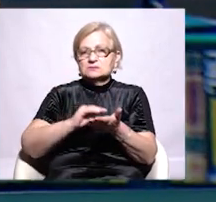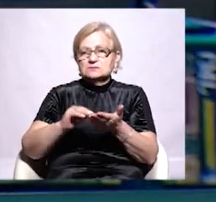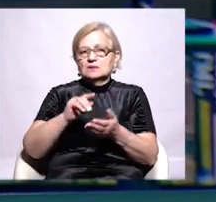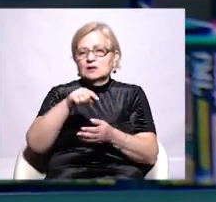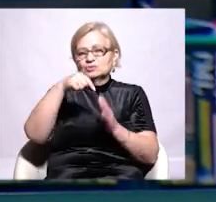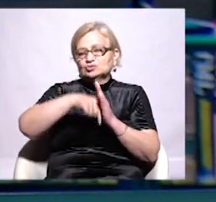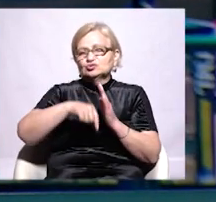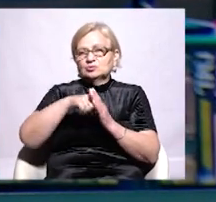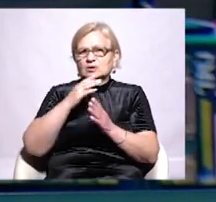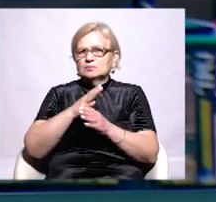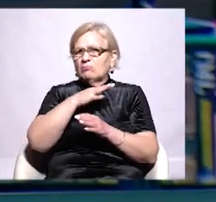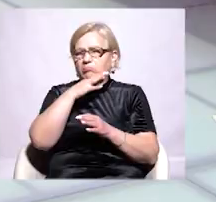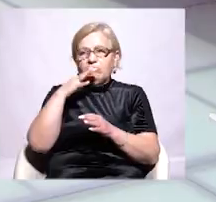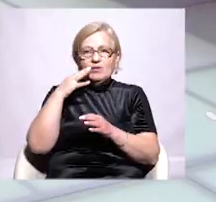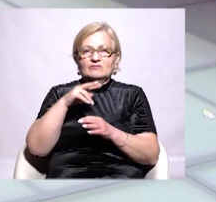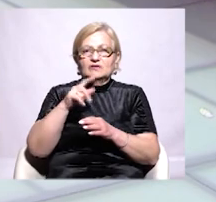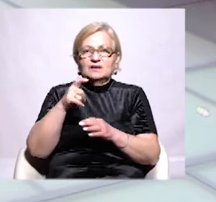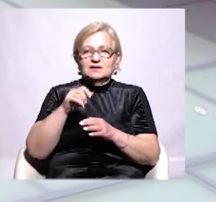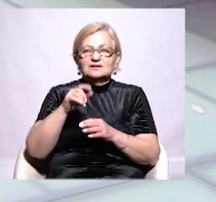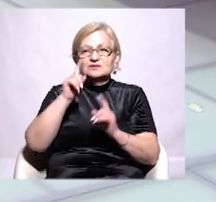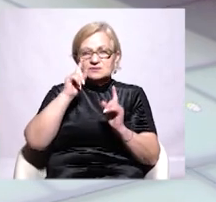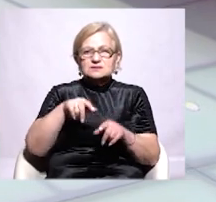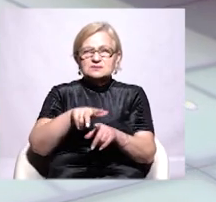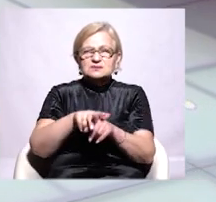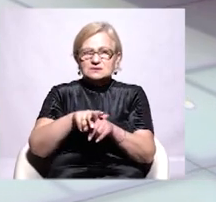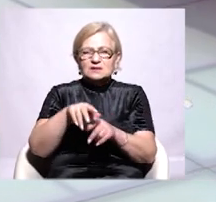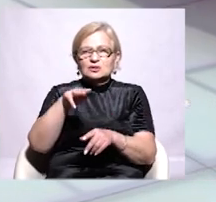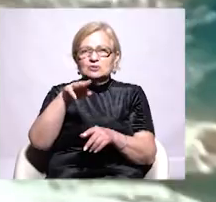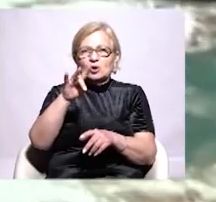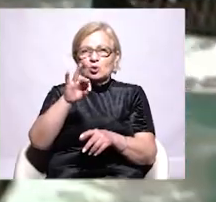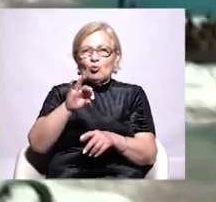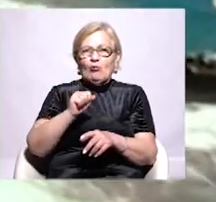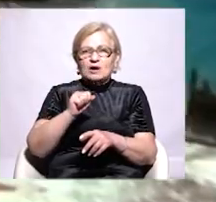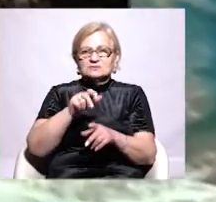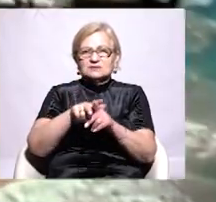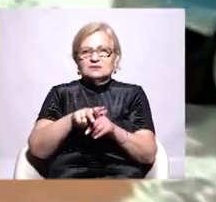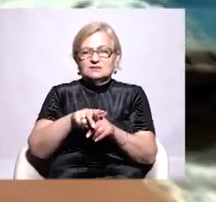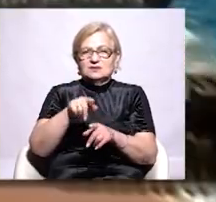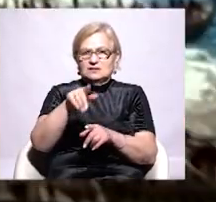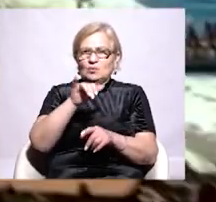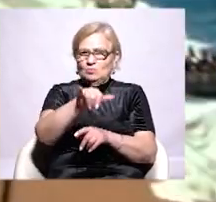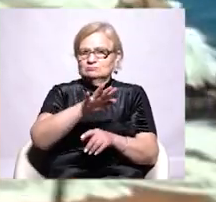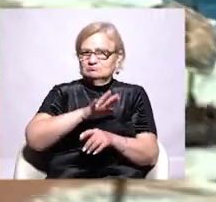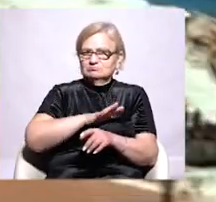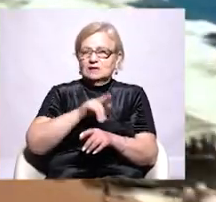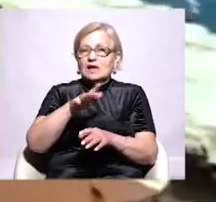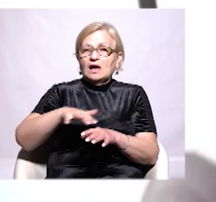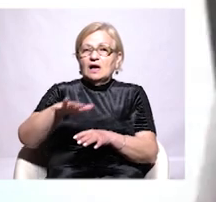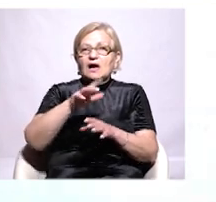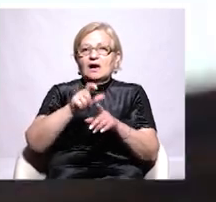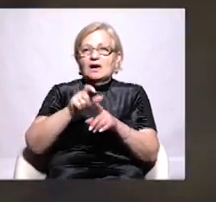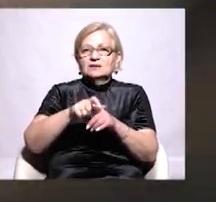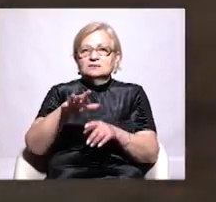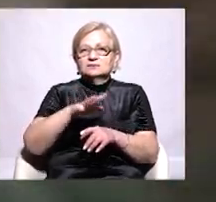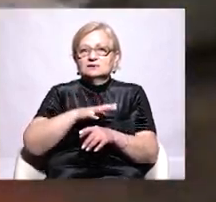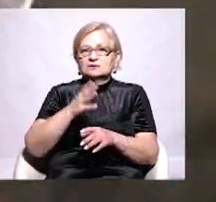beuri legenda aris tavmoqreli. Iknep Troas tsxenis shesakhebats ramexmeniat. Troas tsxeni da troelebis ambavi